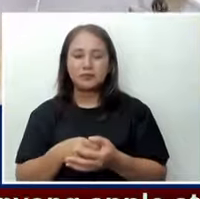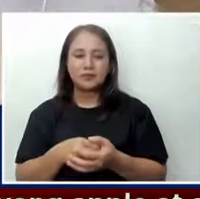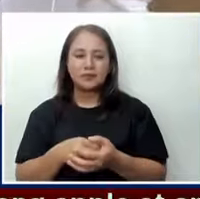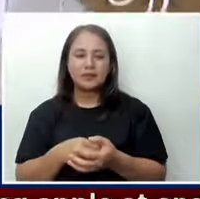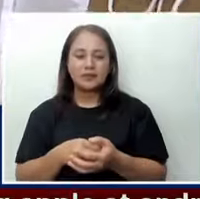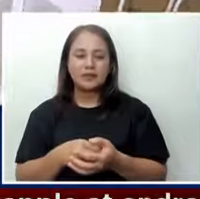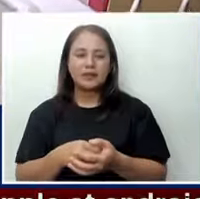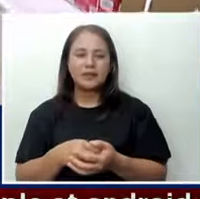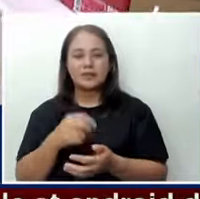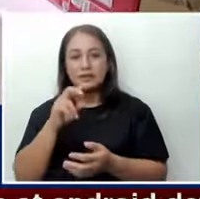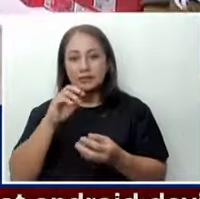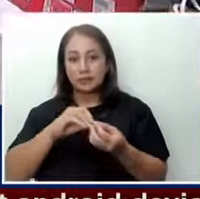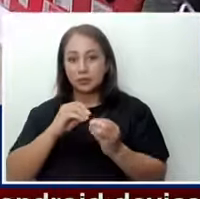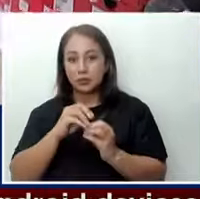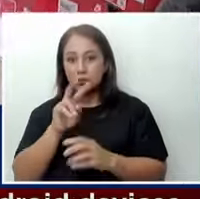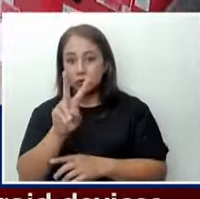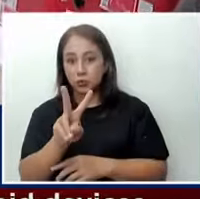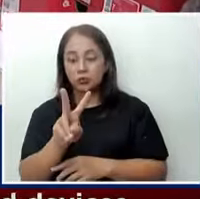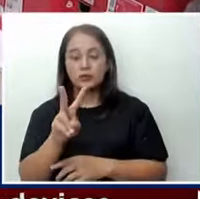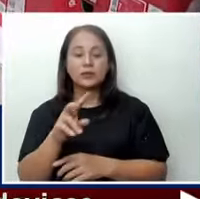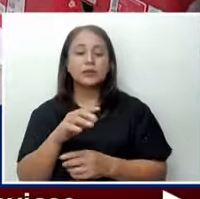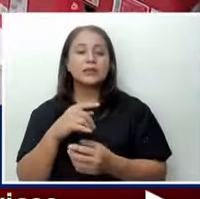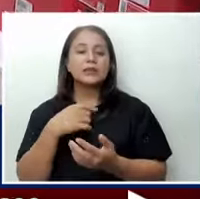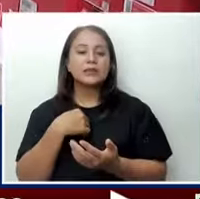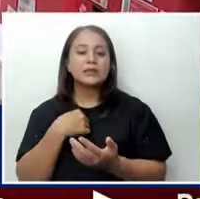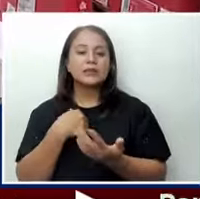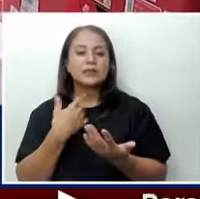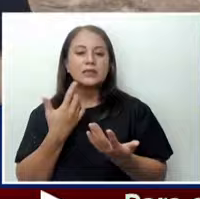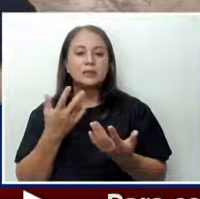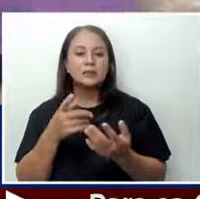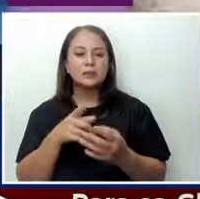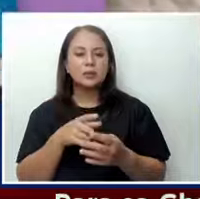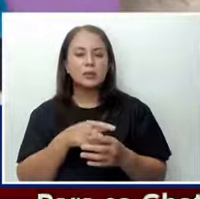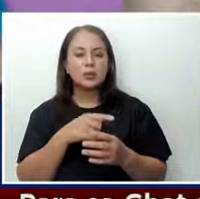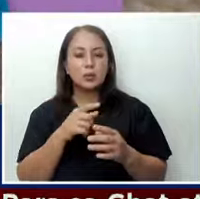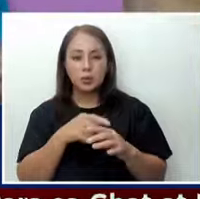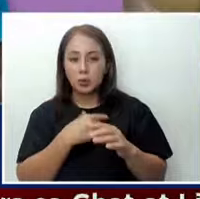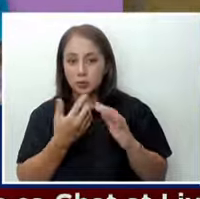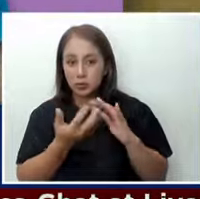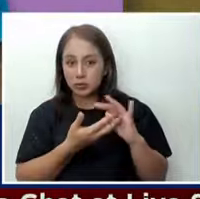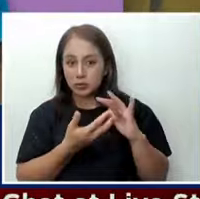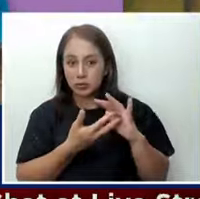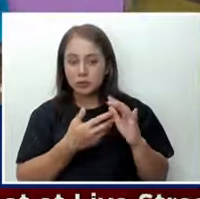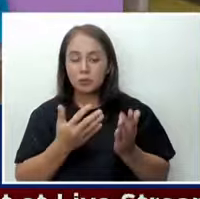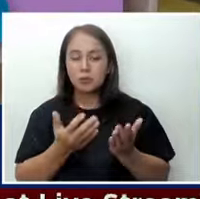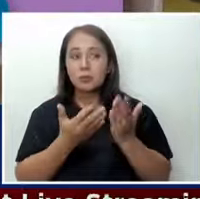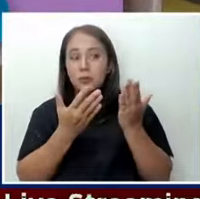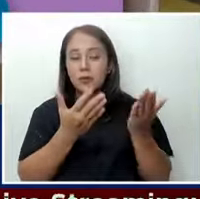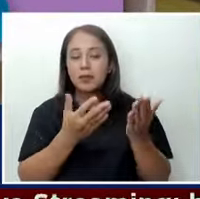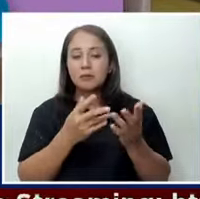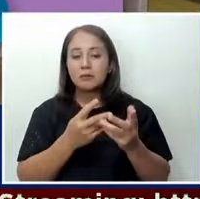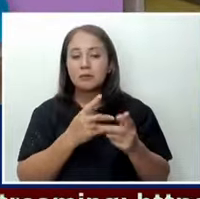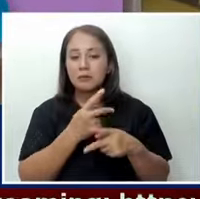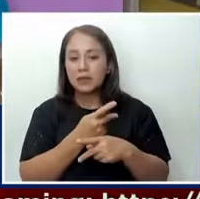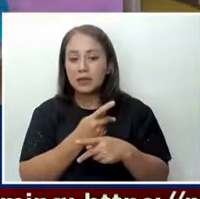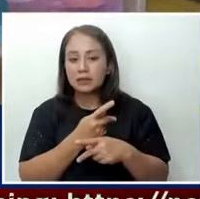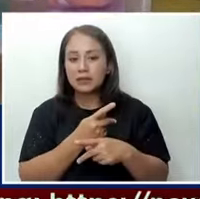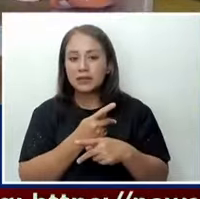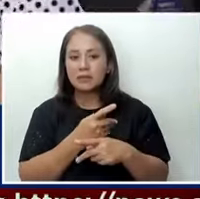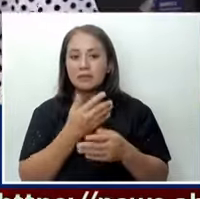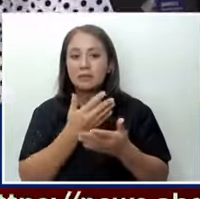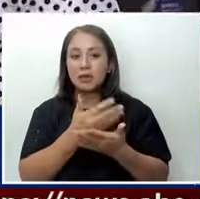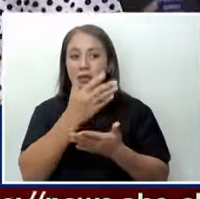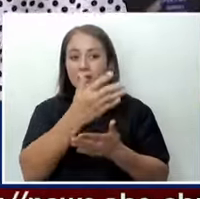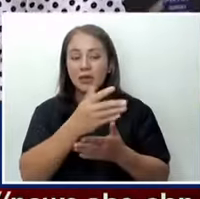Winning discarded tip number 2. Sa mga matagal nyo ng customer, pwedeng i-alok ang produkto bilang buy now, pay